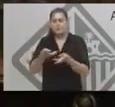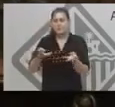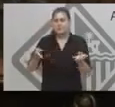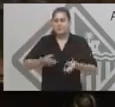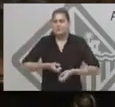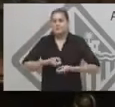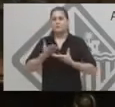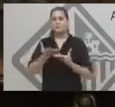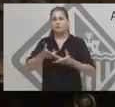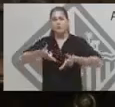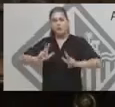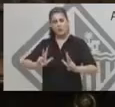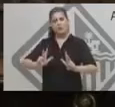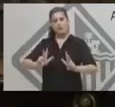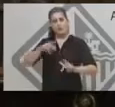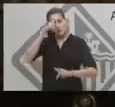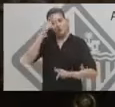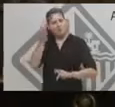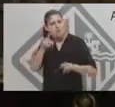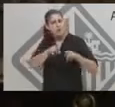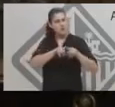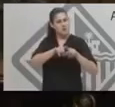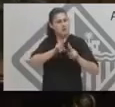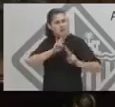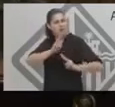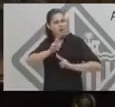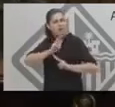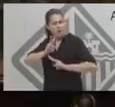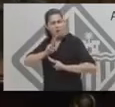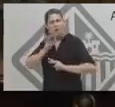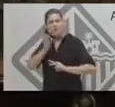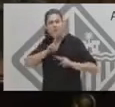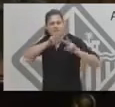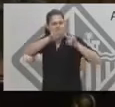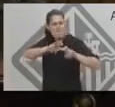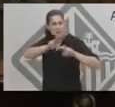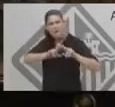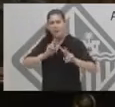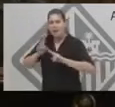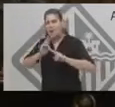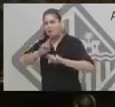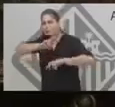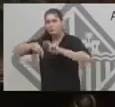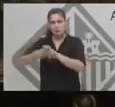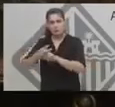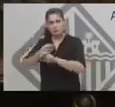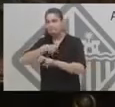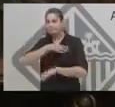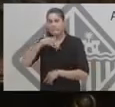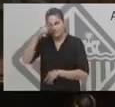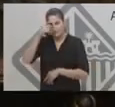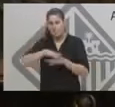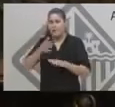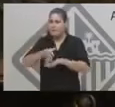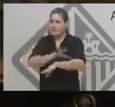llibertat. La cultura és i ha de ser crítica i contestatària. Ha de qüestionar i cercar respostes davant la incertesa. Aquesta és la cultura que volem per Palma,